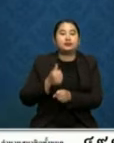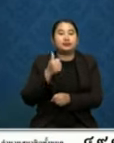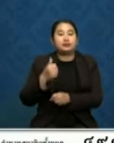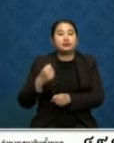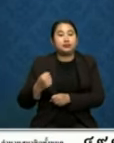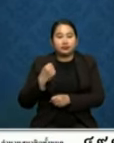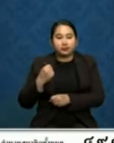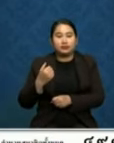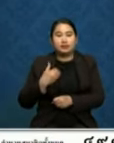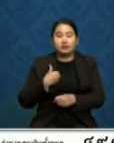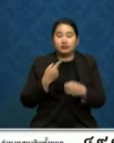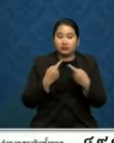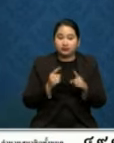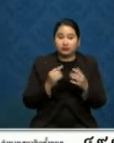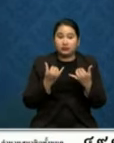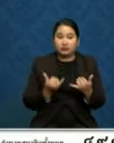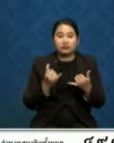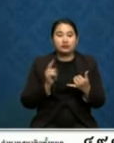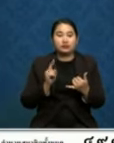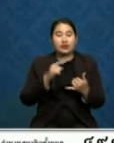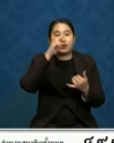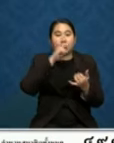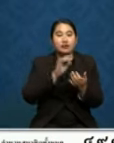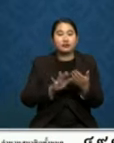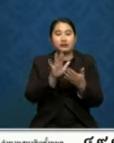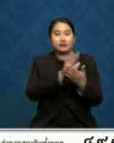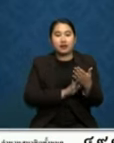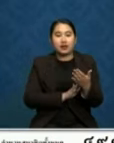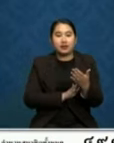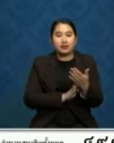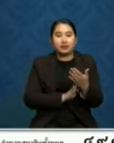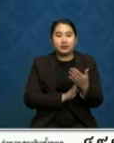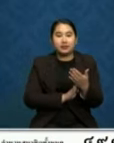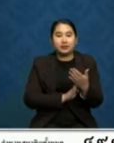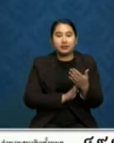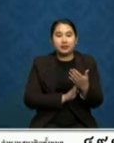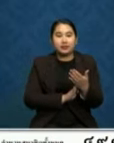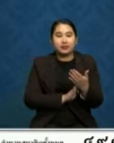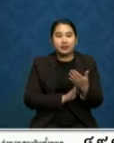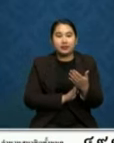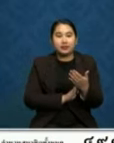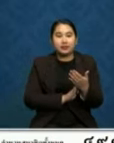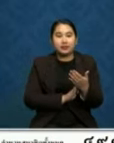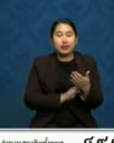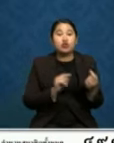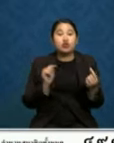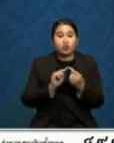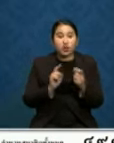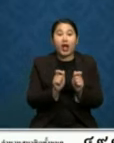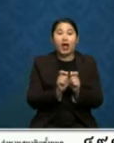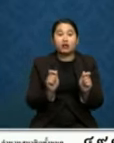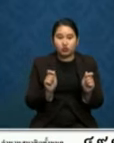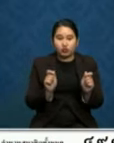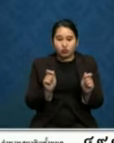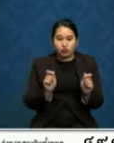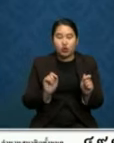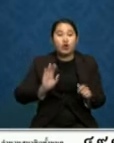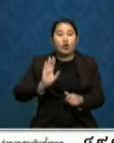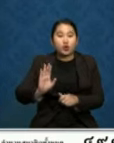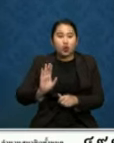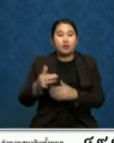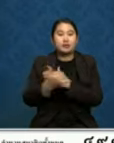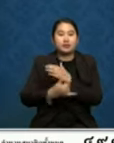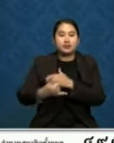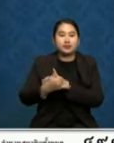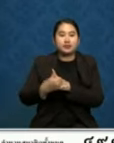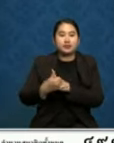แข็งแต่ในปัจจุบันประเทศไทยเราเนี่ยยังไม่ได้ให้สัตยาบันในอนุสัญญาองค์กรแรงงานระหว่างประเท